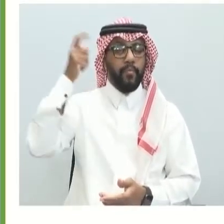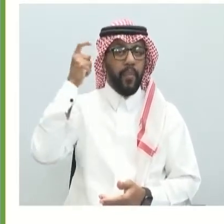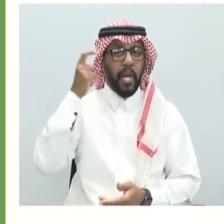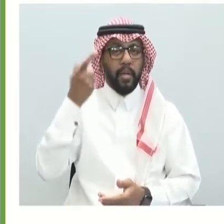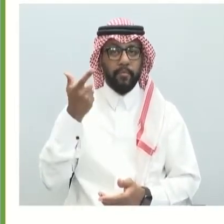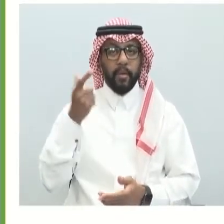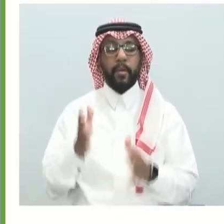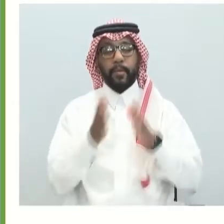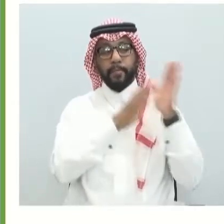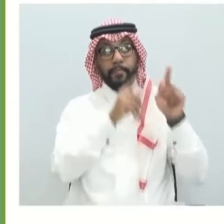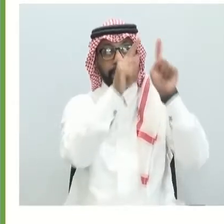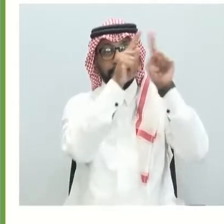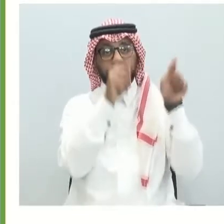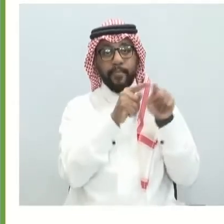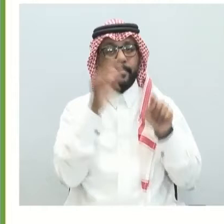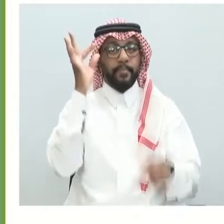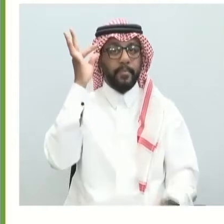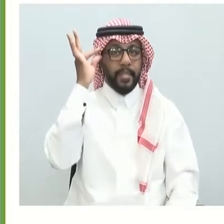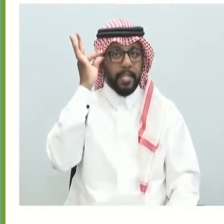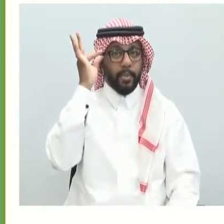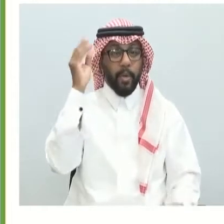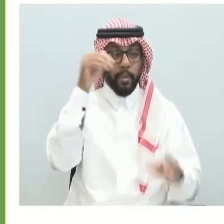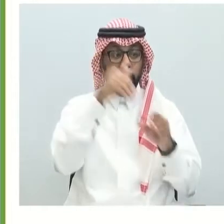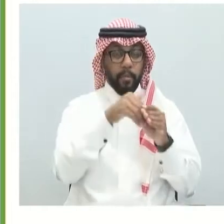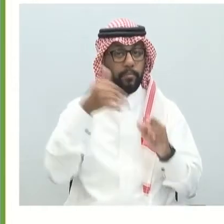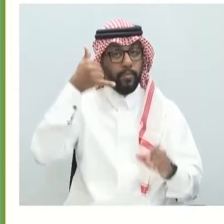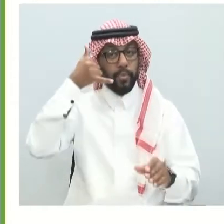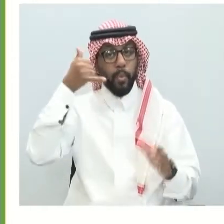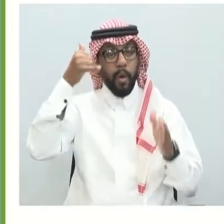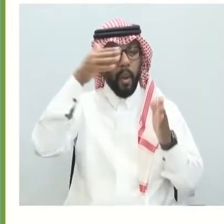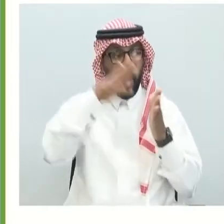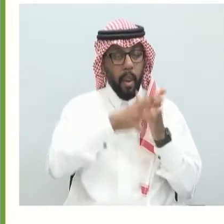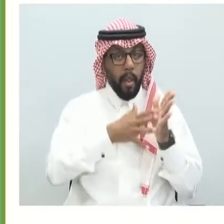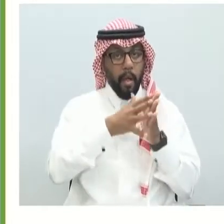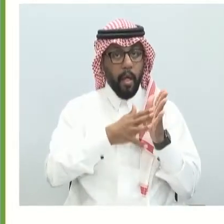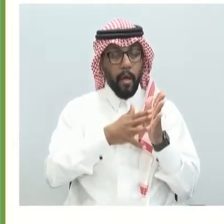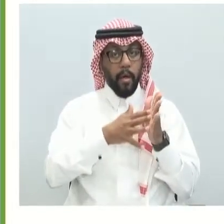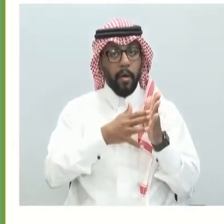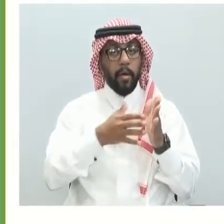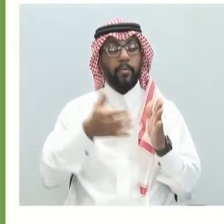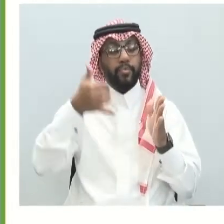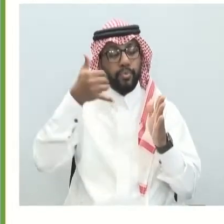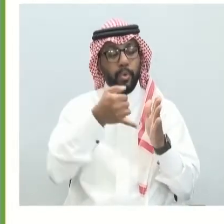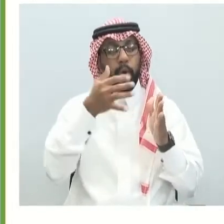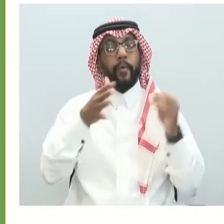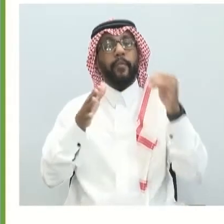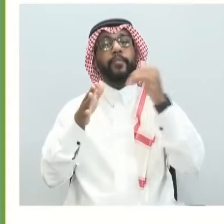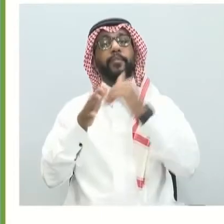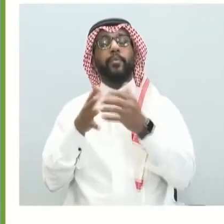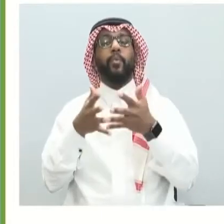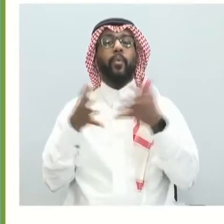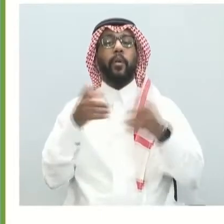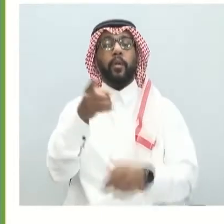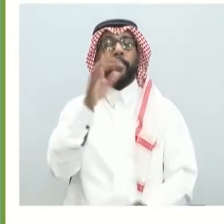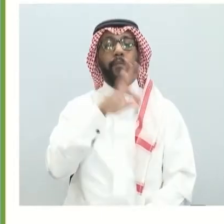يوجد رابط رقمي للدرس بامكانك ان تعود اليه وتستفيد مما وضع في